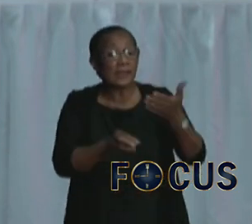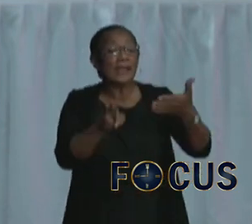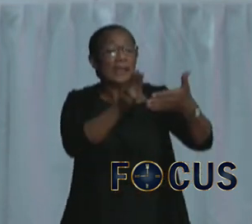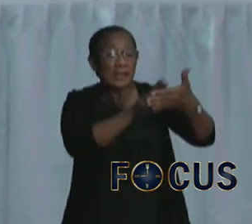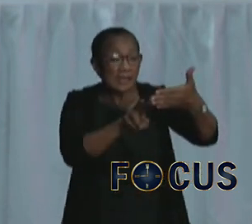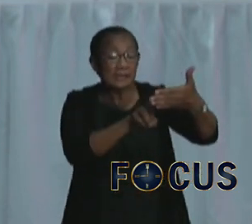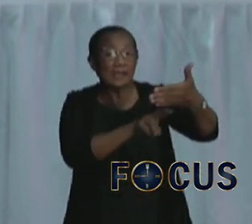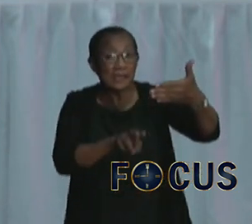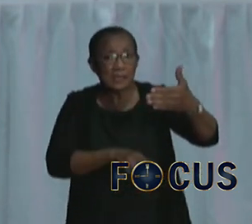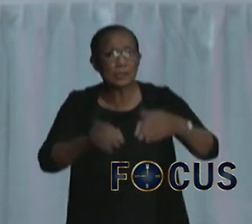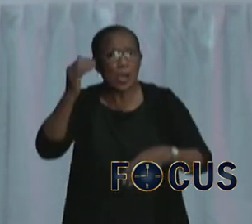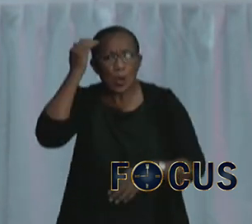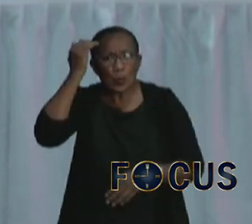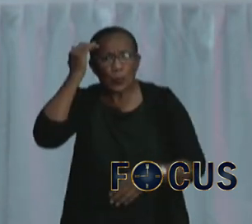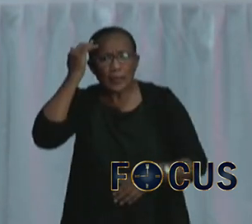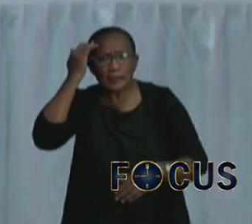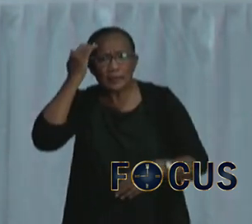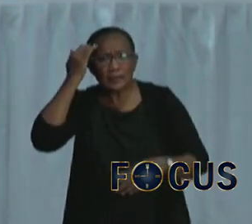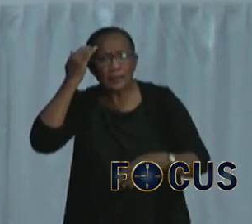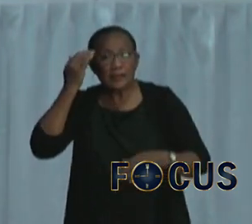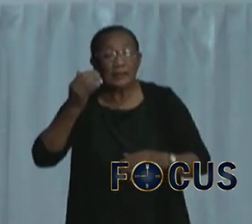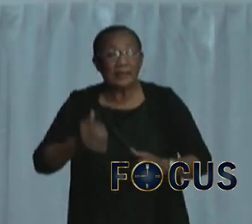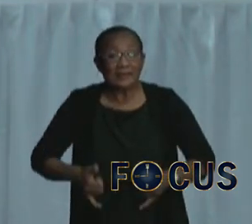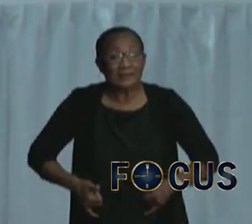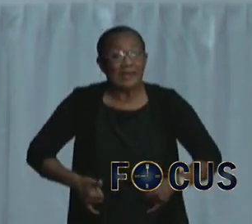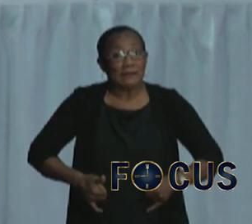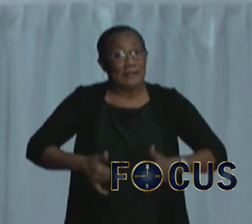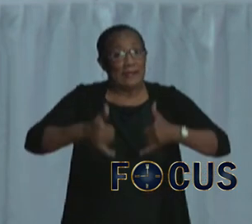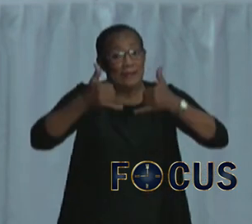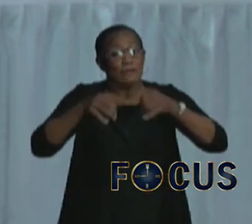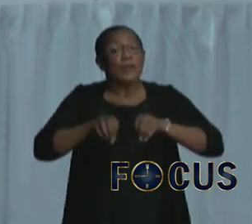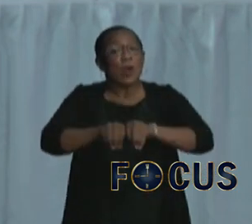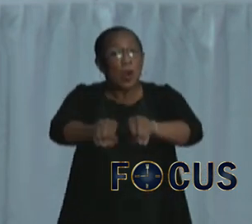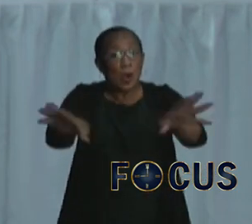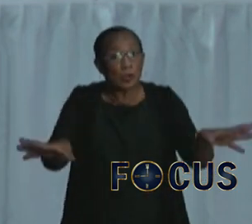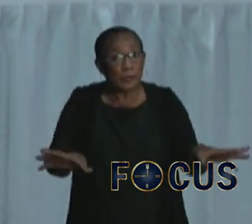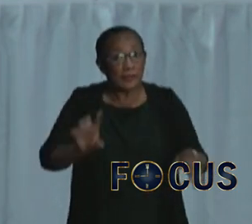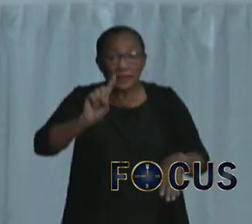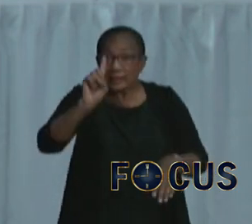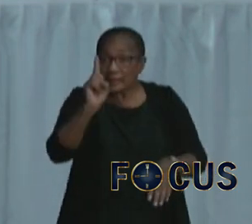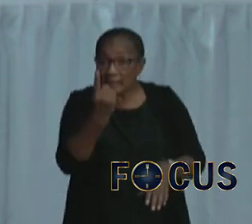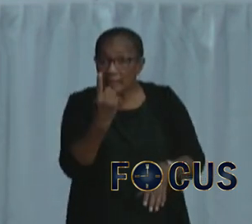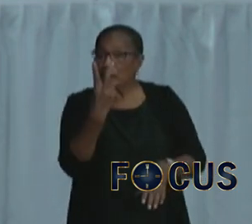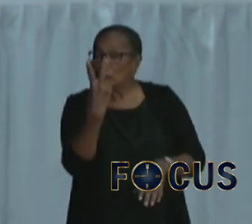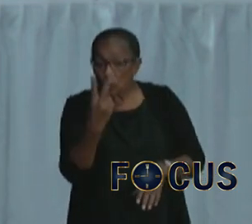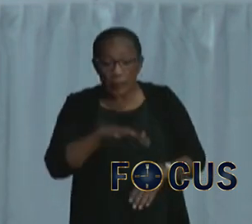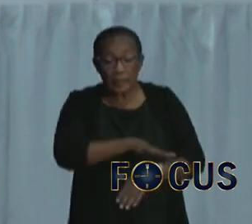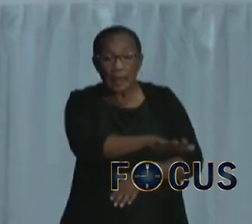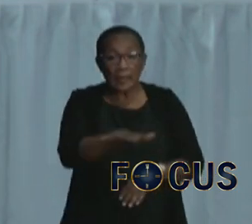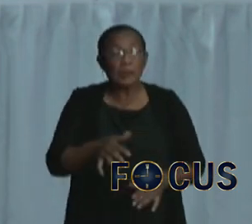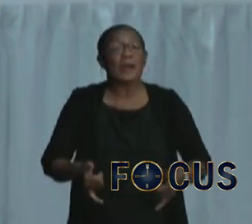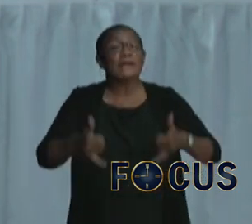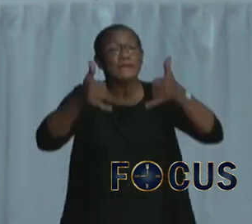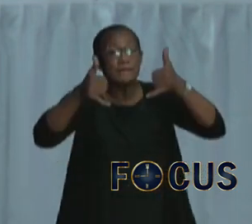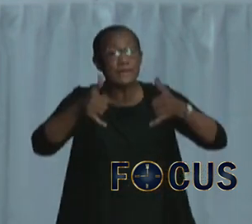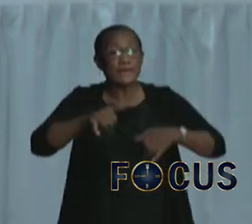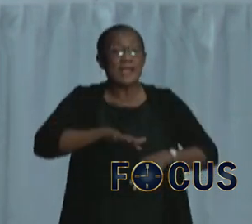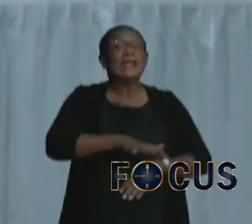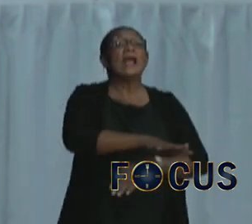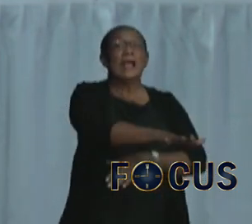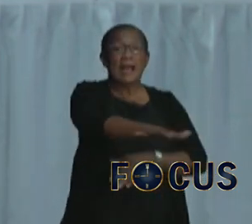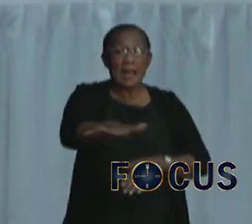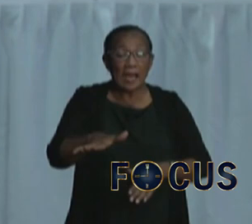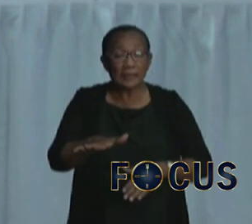en weten dat er een heleboel outbreaks, niet in één land, niet in twee landen, maar in een heleboel landen, te wijten